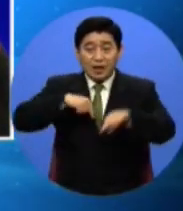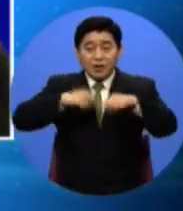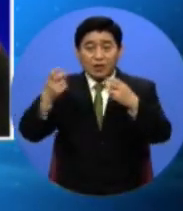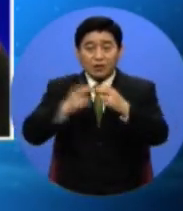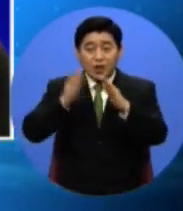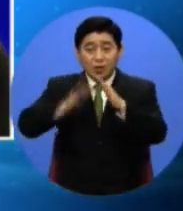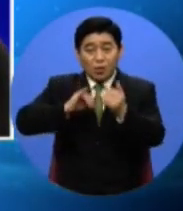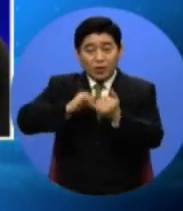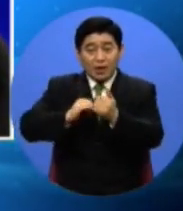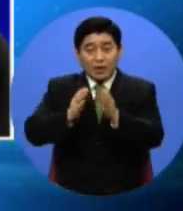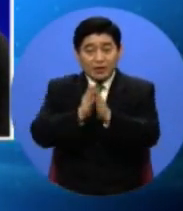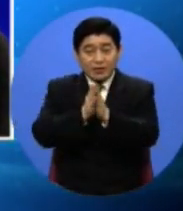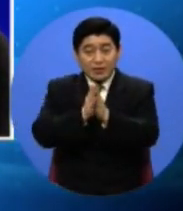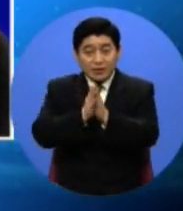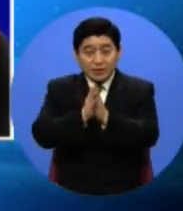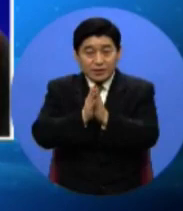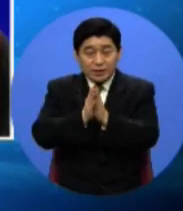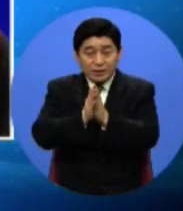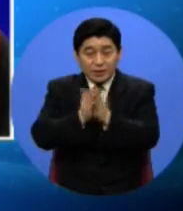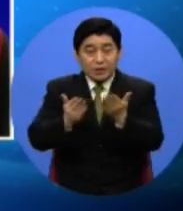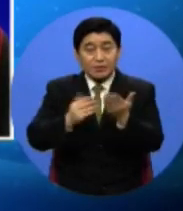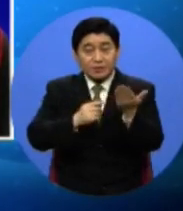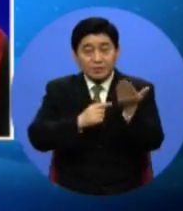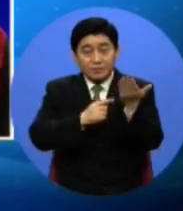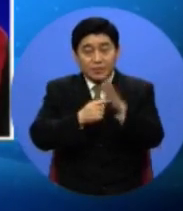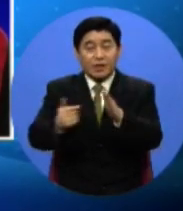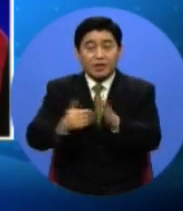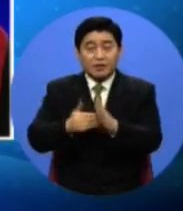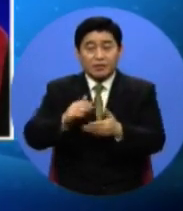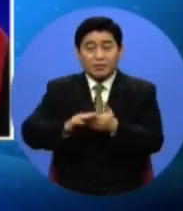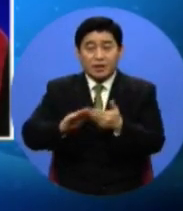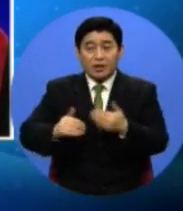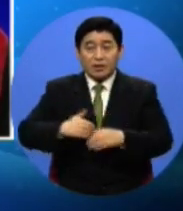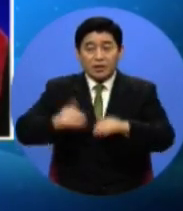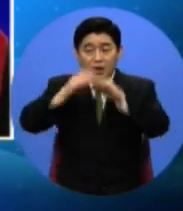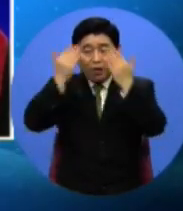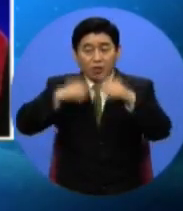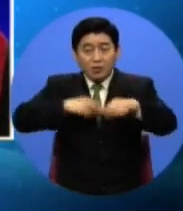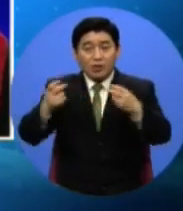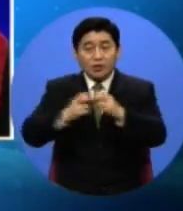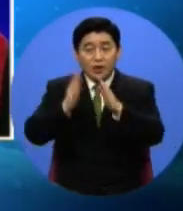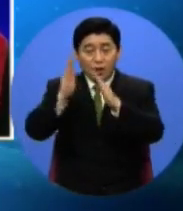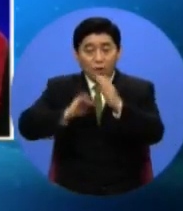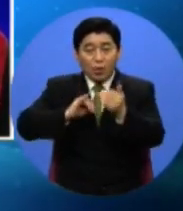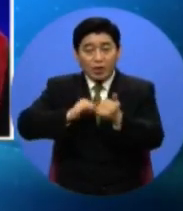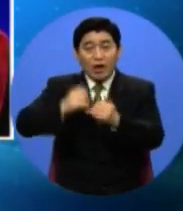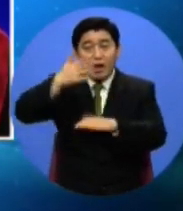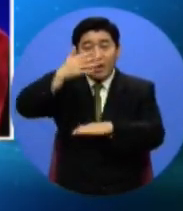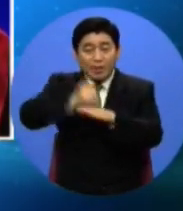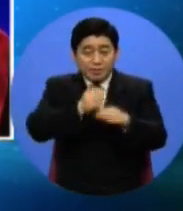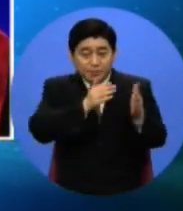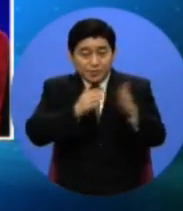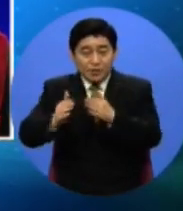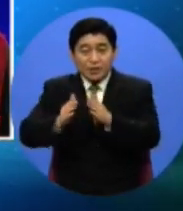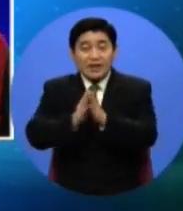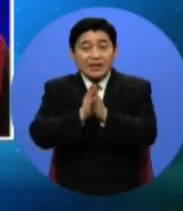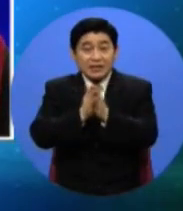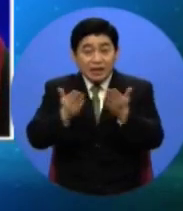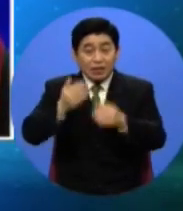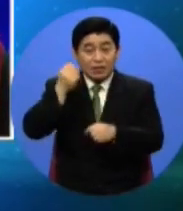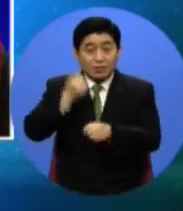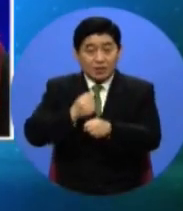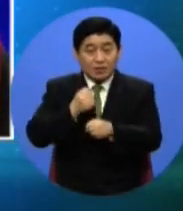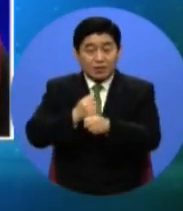지을 어이 발간을 했거든요 어 저의 모든 정책 공략을 최종 정리해 한근의 책으로